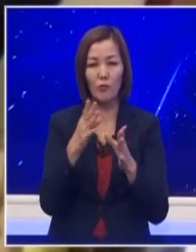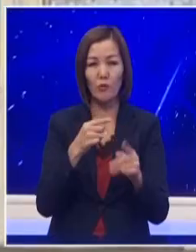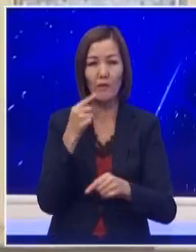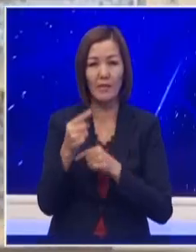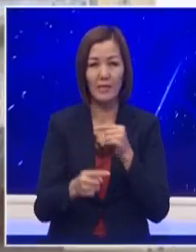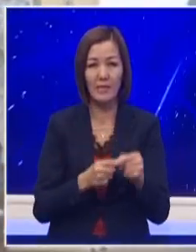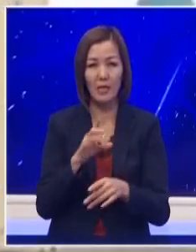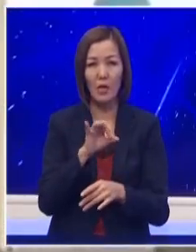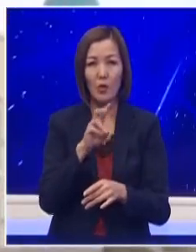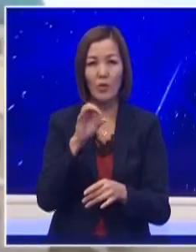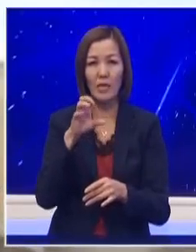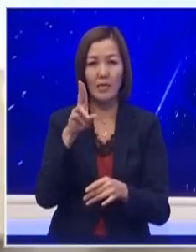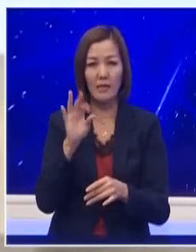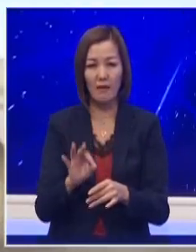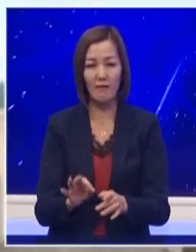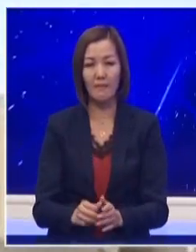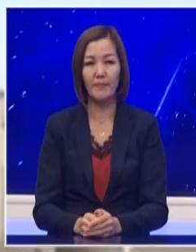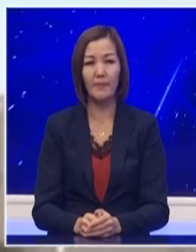культурного наследия Юнеско